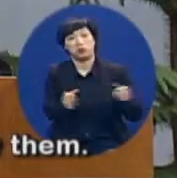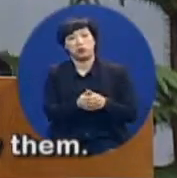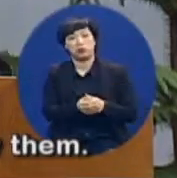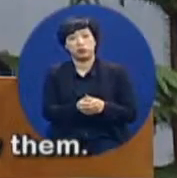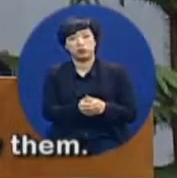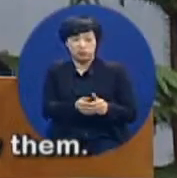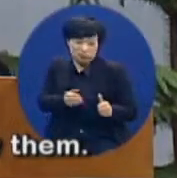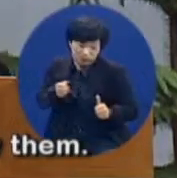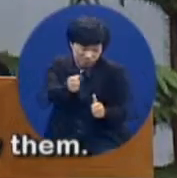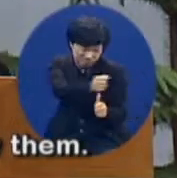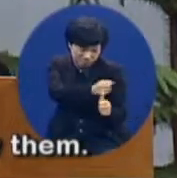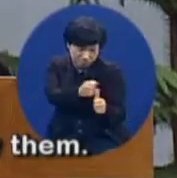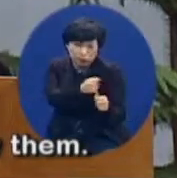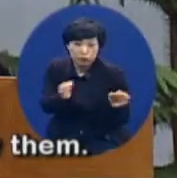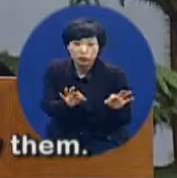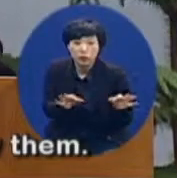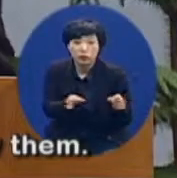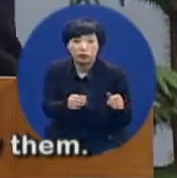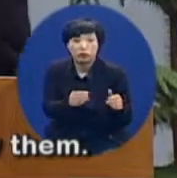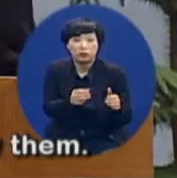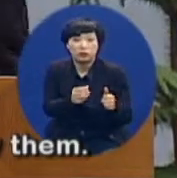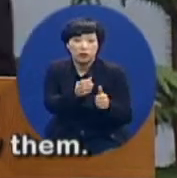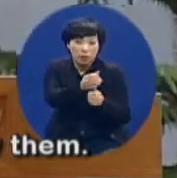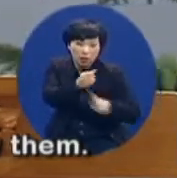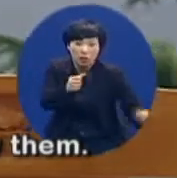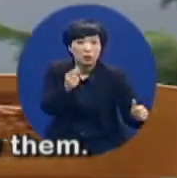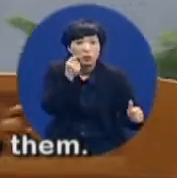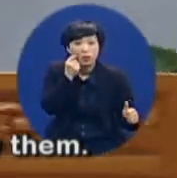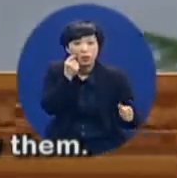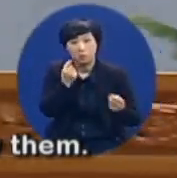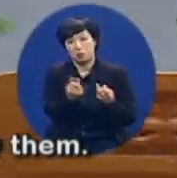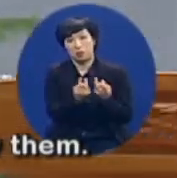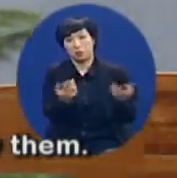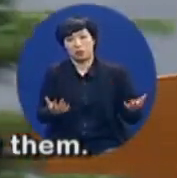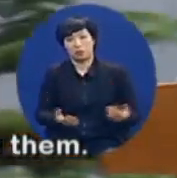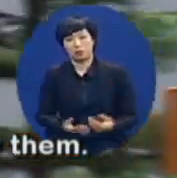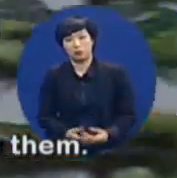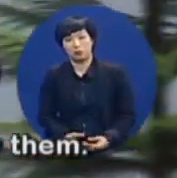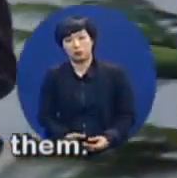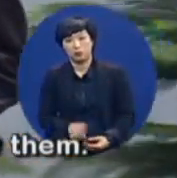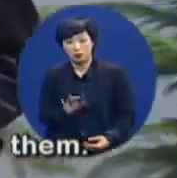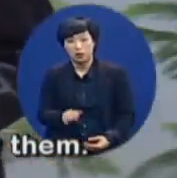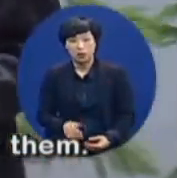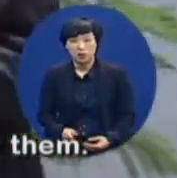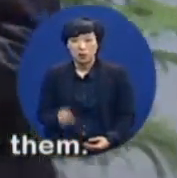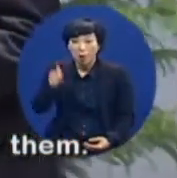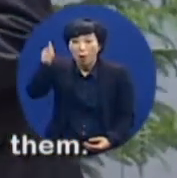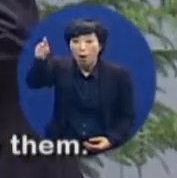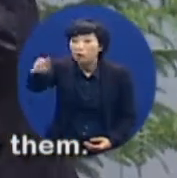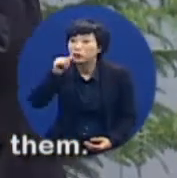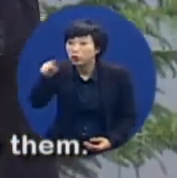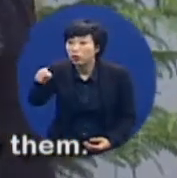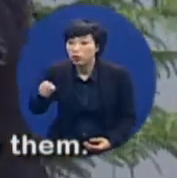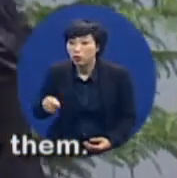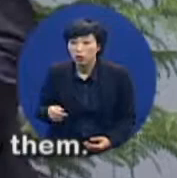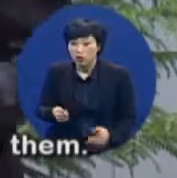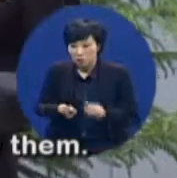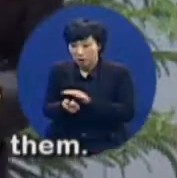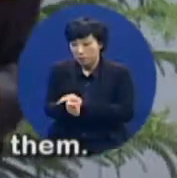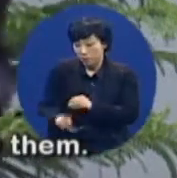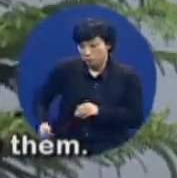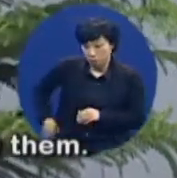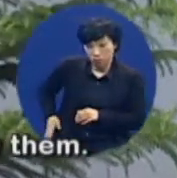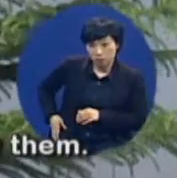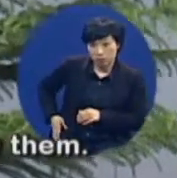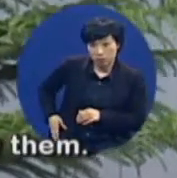없다는 거야 바로 뭐 저 멀리 있는 거 꼬리 뒤 꼬리를 딱